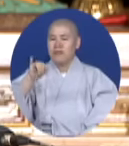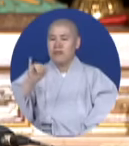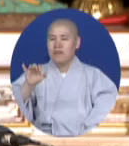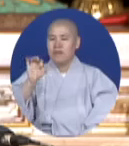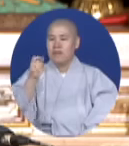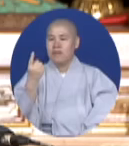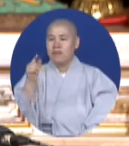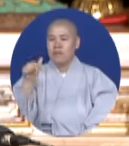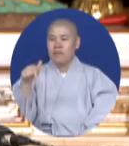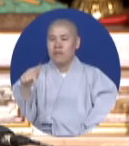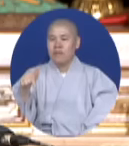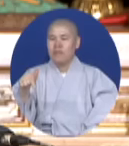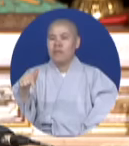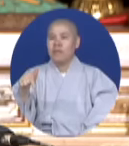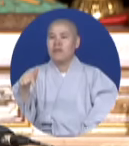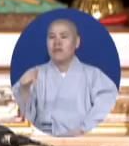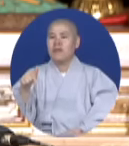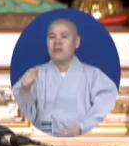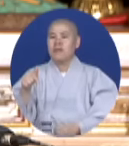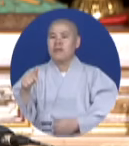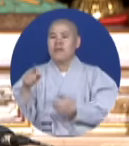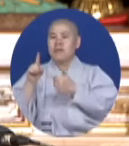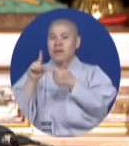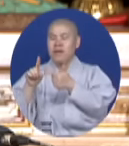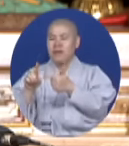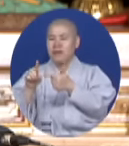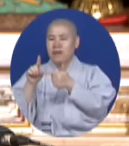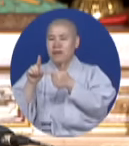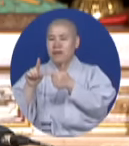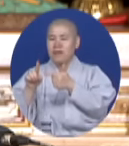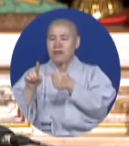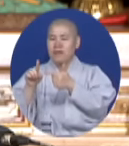위로다 나